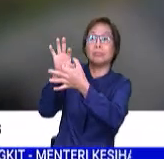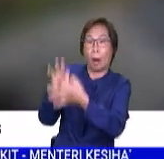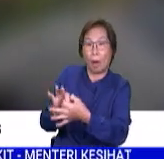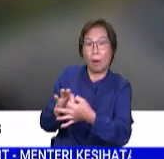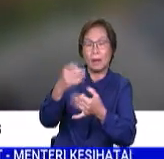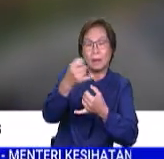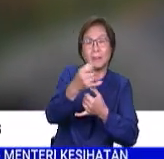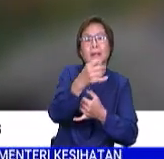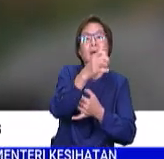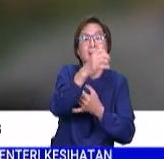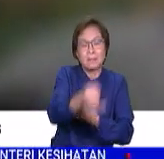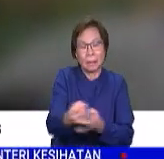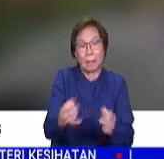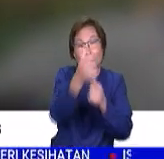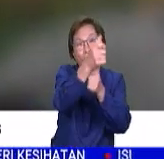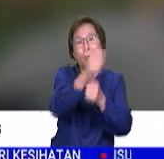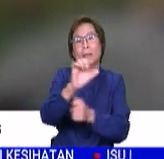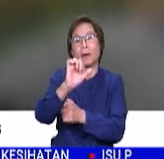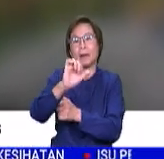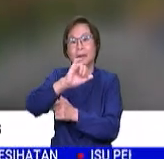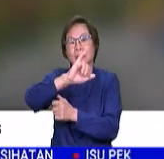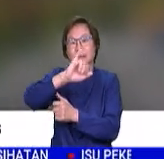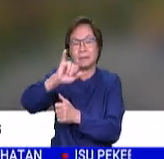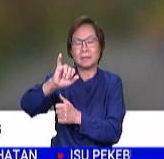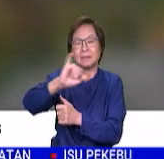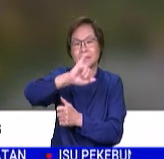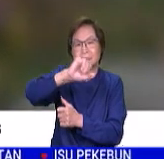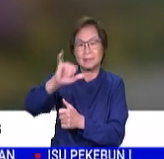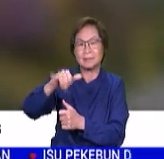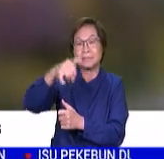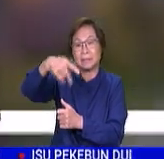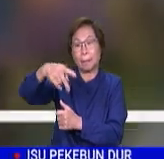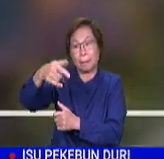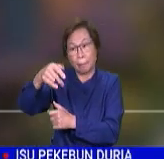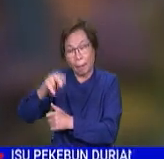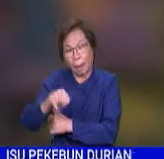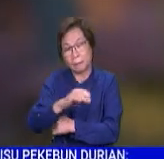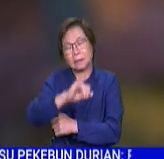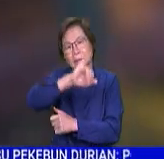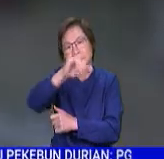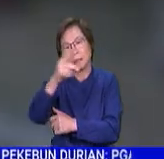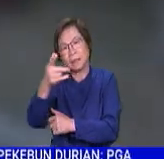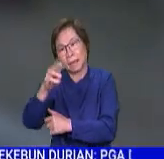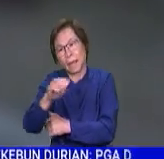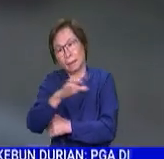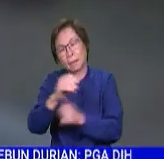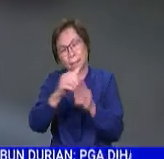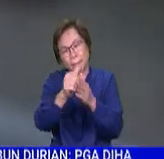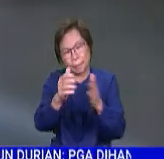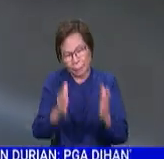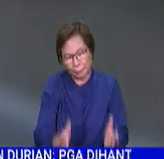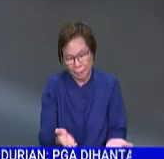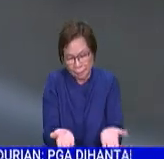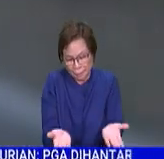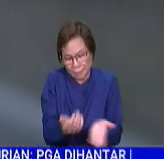dan Penyelamat, Angkatan Pertahanan Awam, Jabatan Kebajikan Masyarakat dan pemimpin setempat.